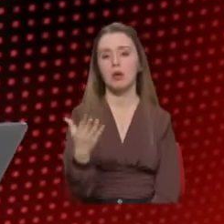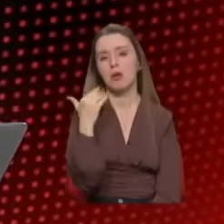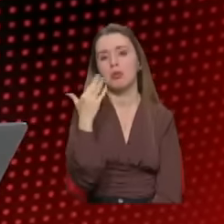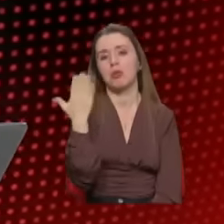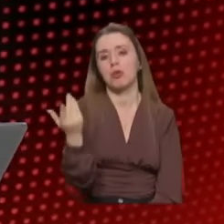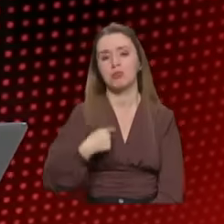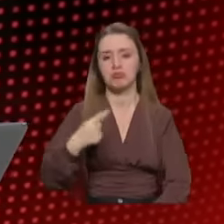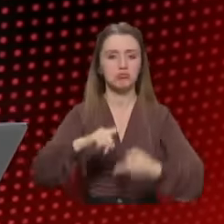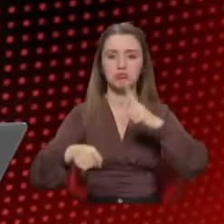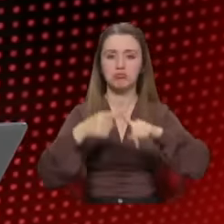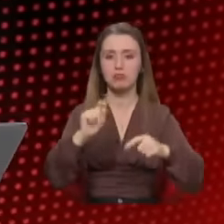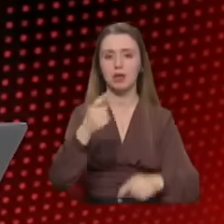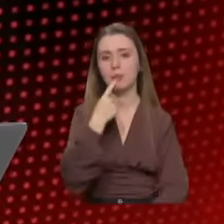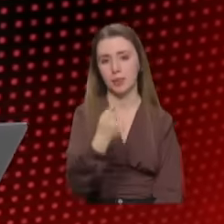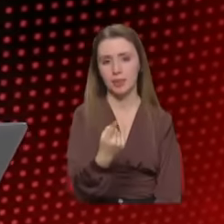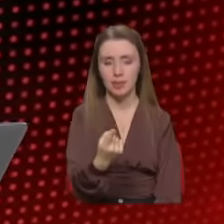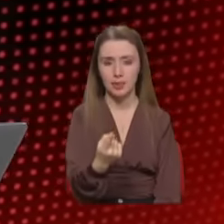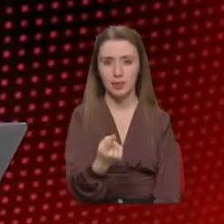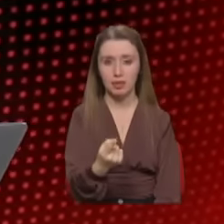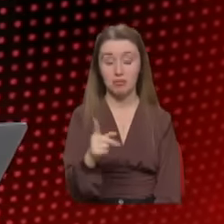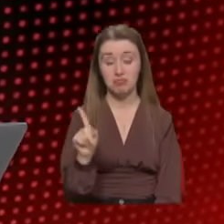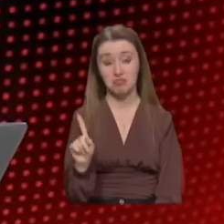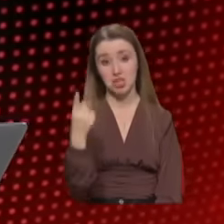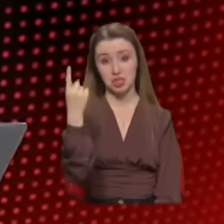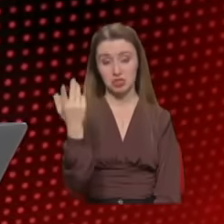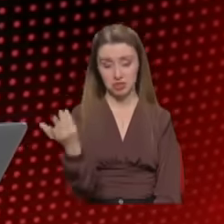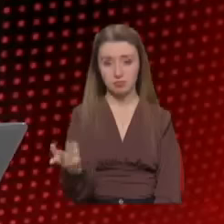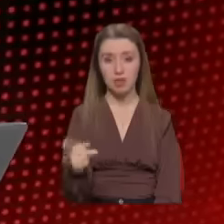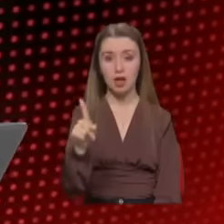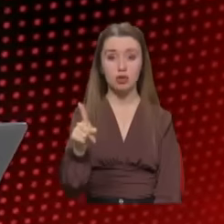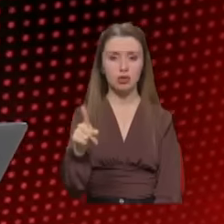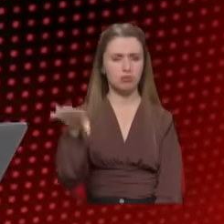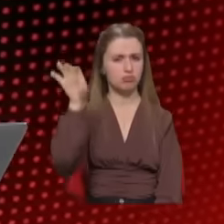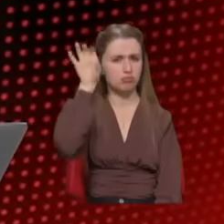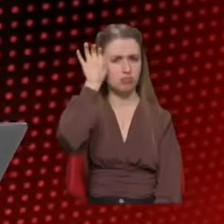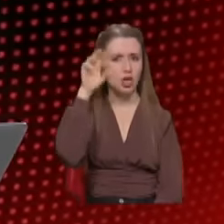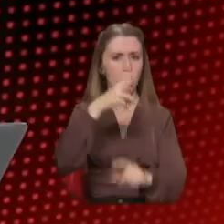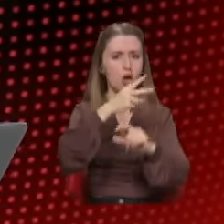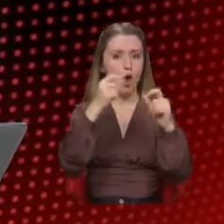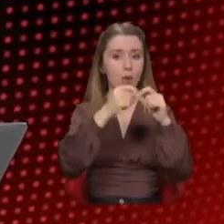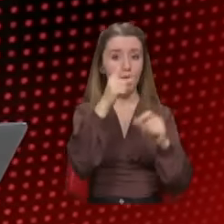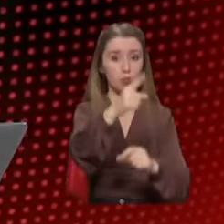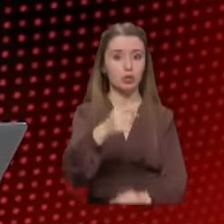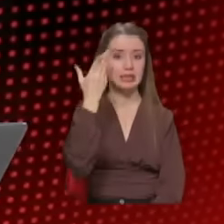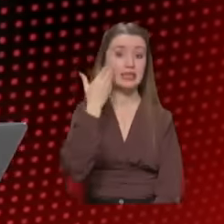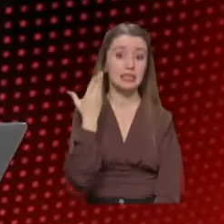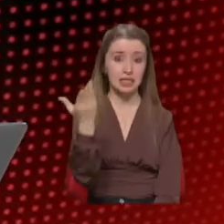ben siyaset yaptım demişti. İlginç işler. Bir de şuna takıldım. Ömer Bulut haberin sonunda